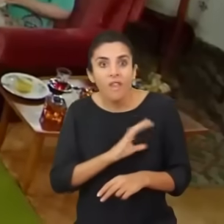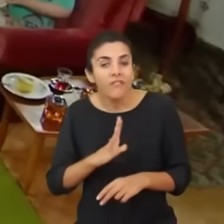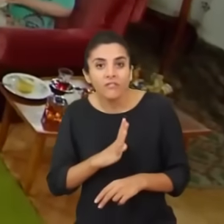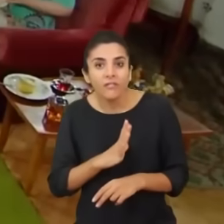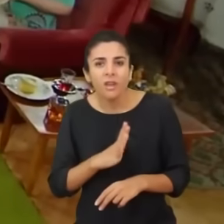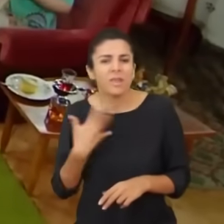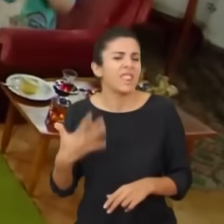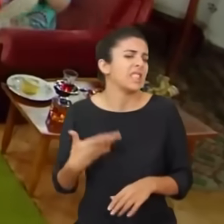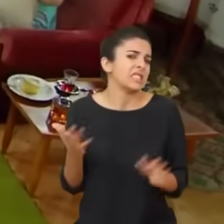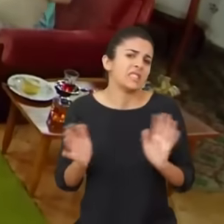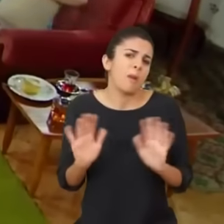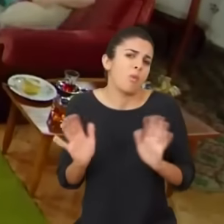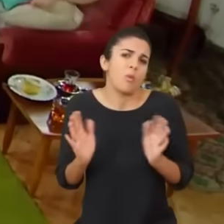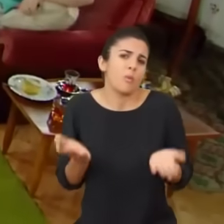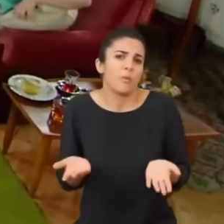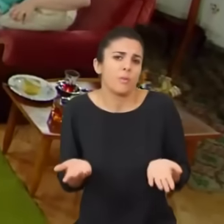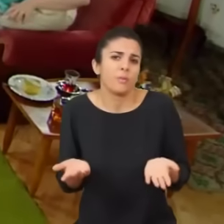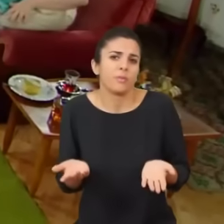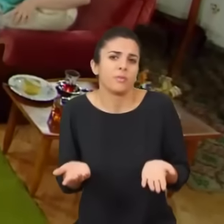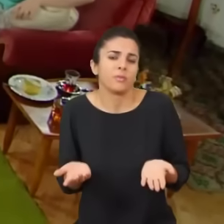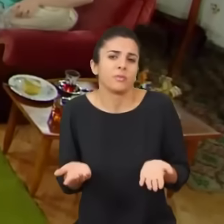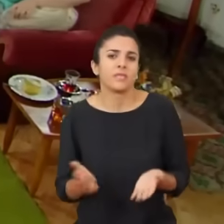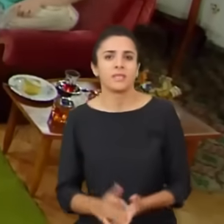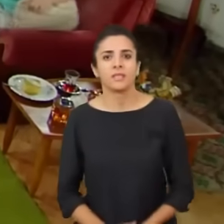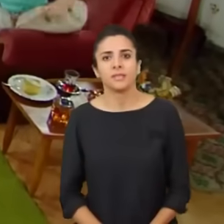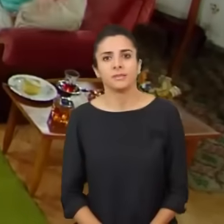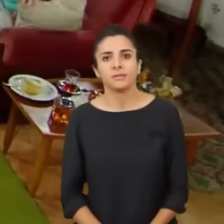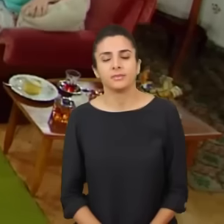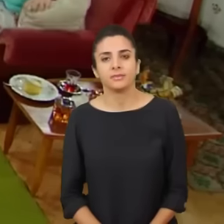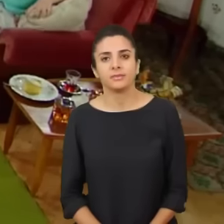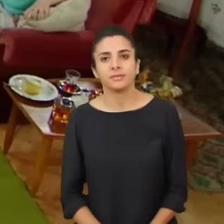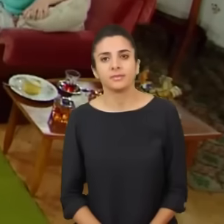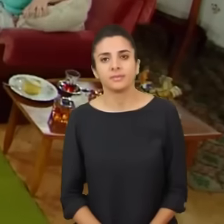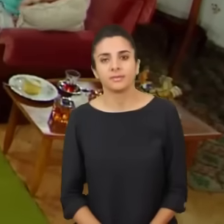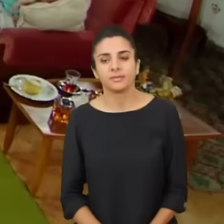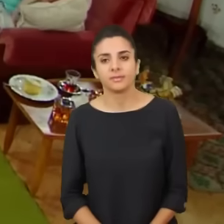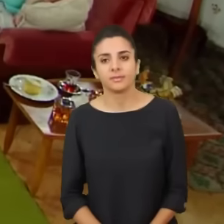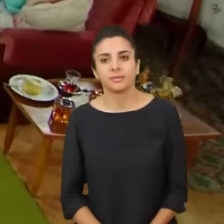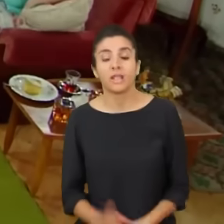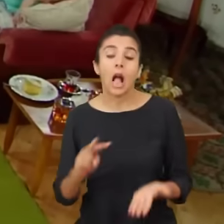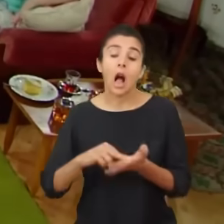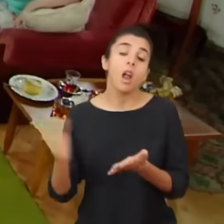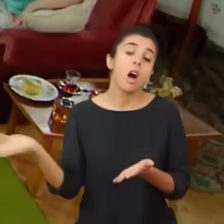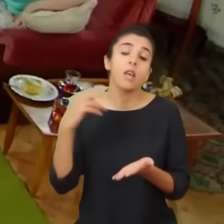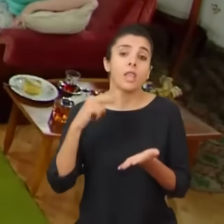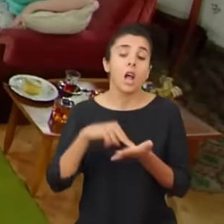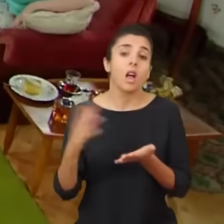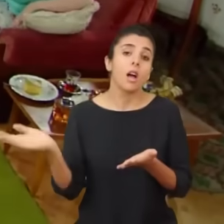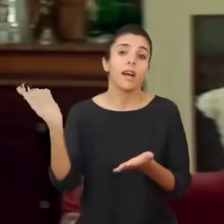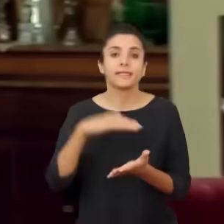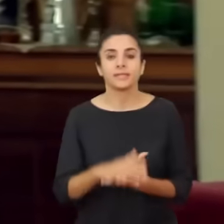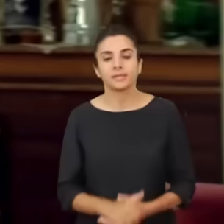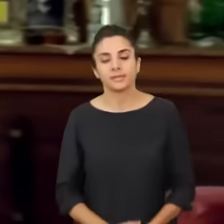Ben istemiyorum ya. Ay ne babamı da götürüyorum. Kızar. Kızar. Fehmi